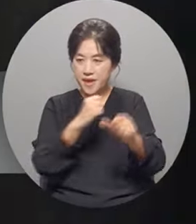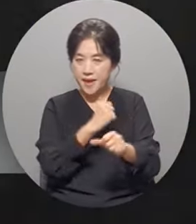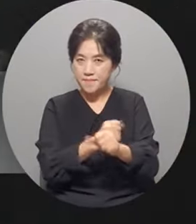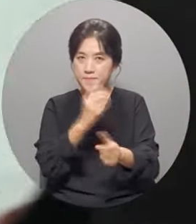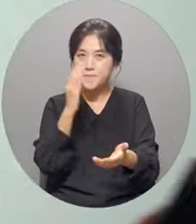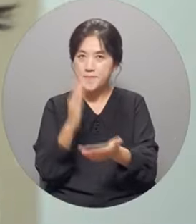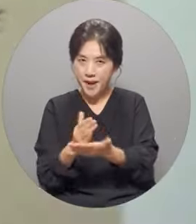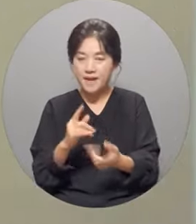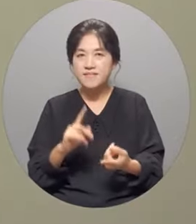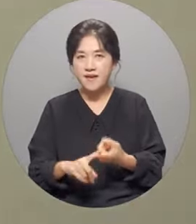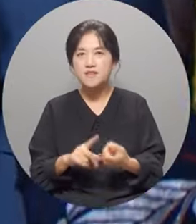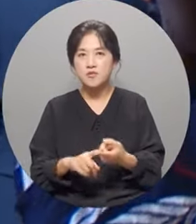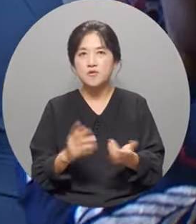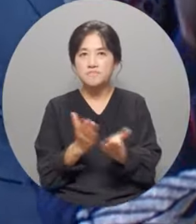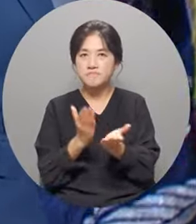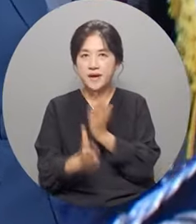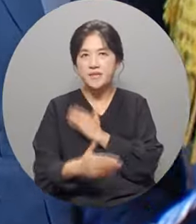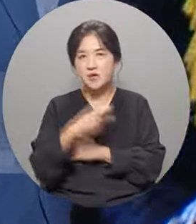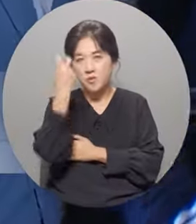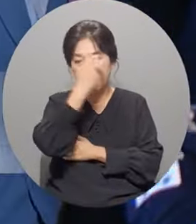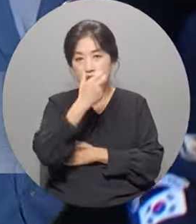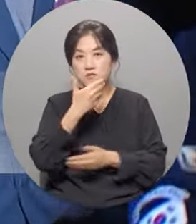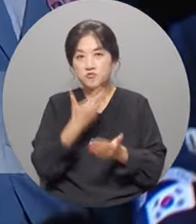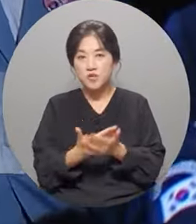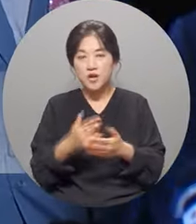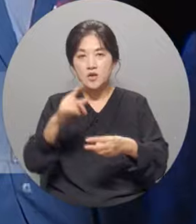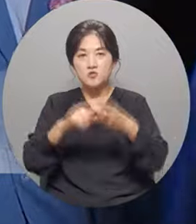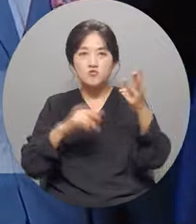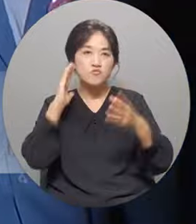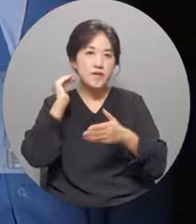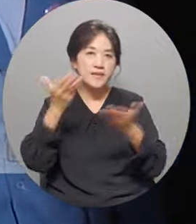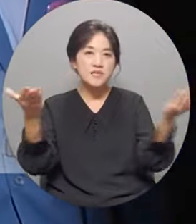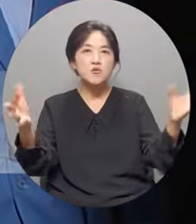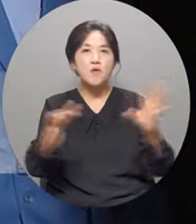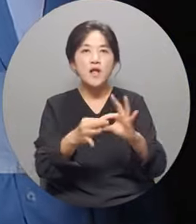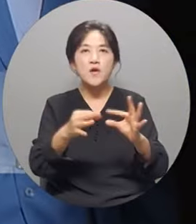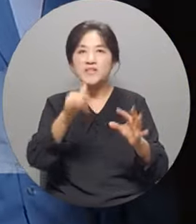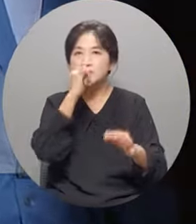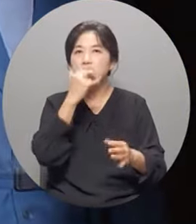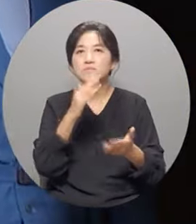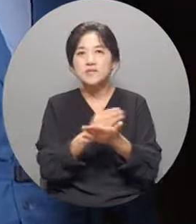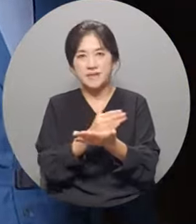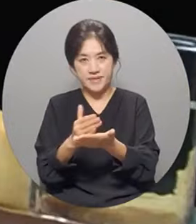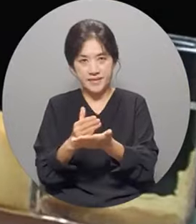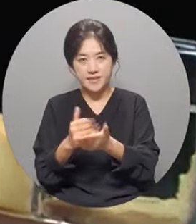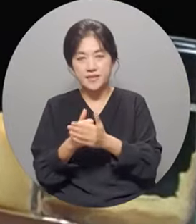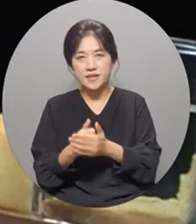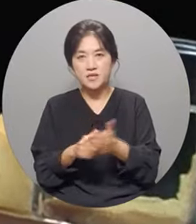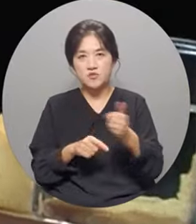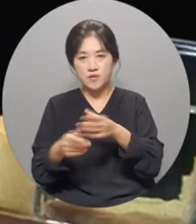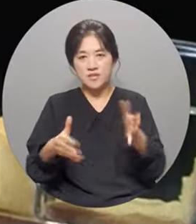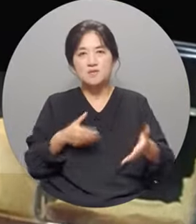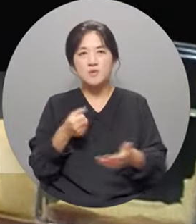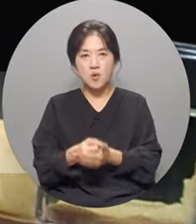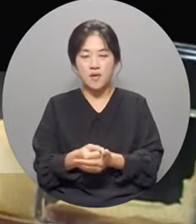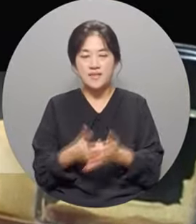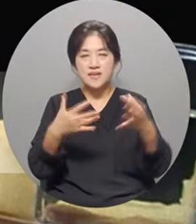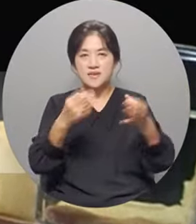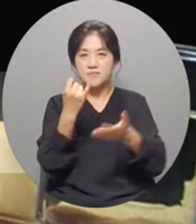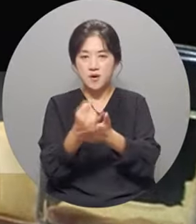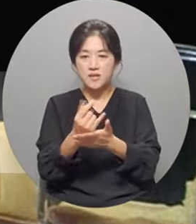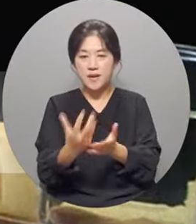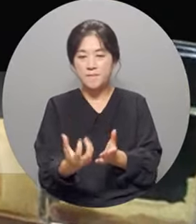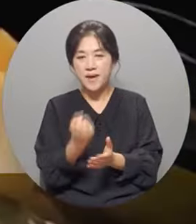맞는지 검토합니다. 쟁점은 윤석열 대통령 직무 관련성입니다. 수사팀 결론은 김 여사가